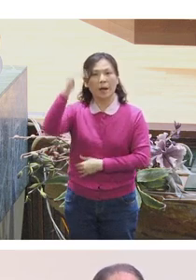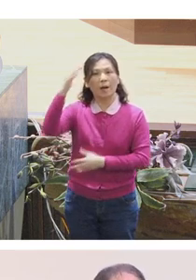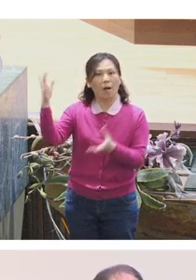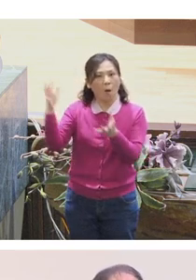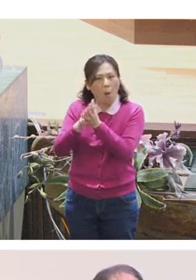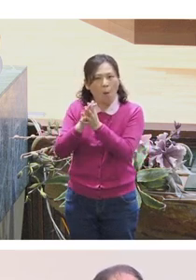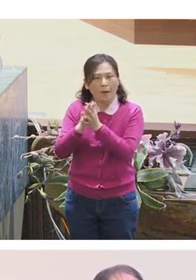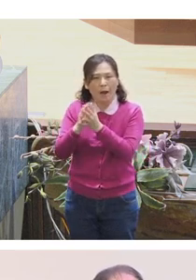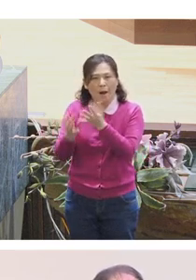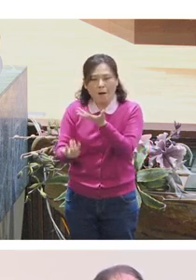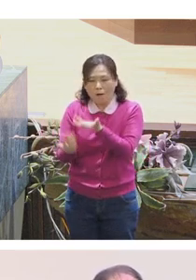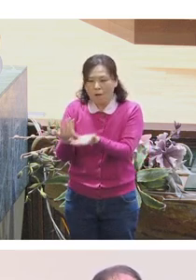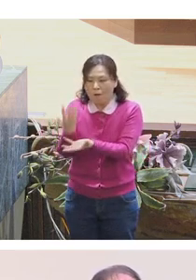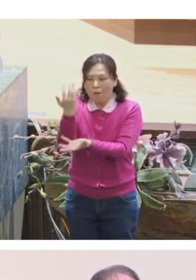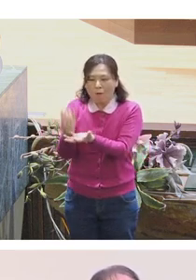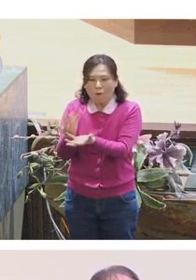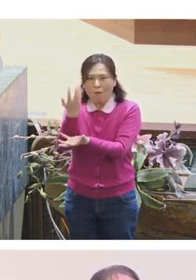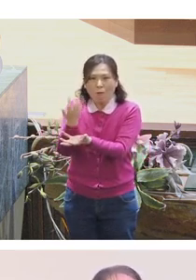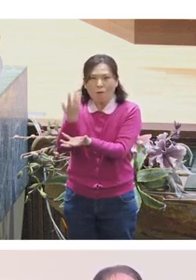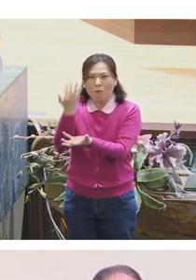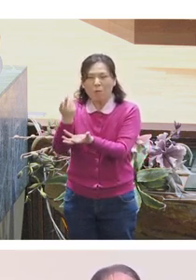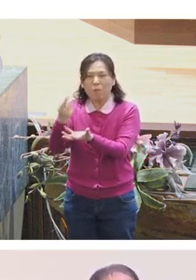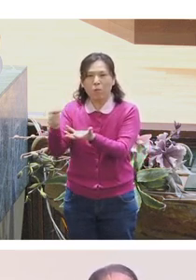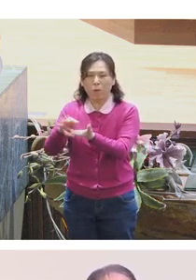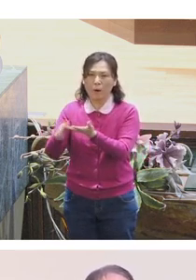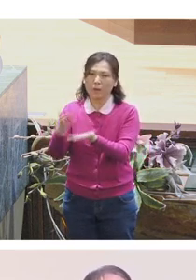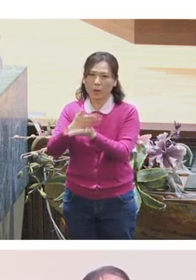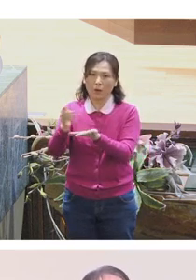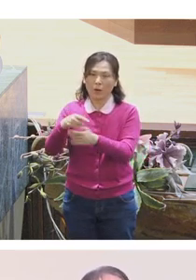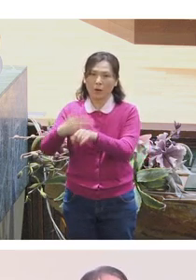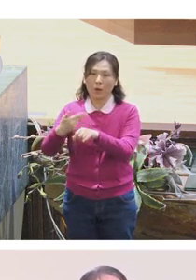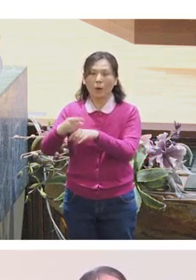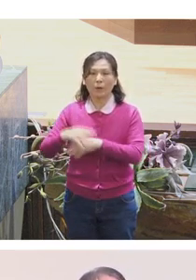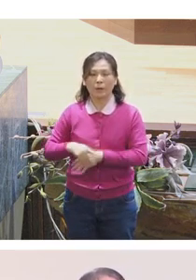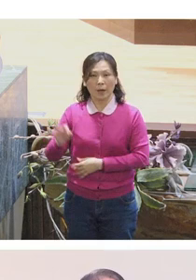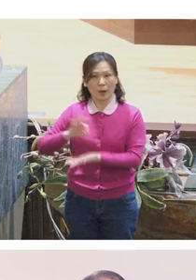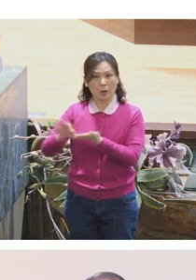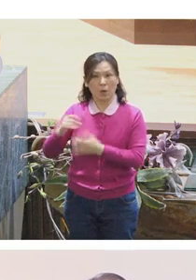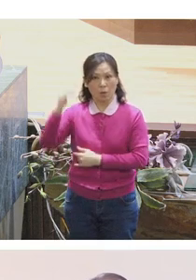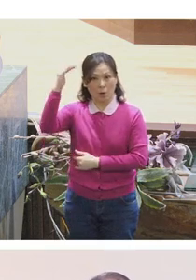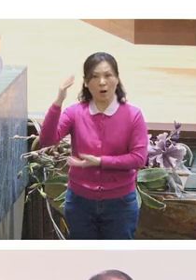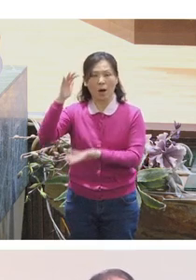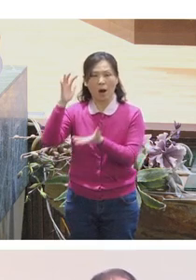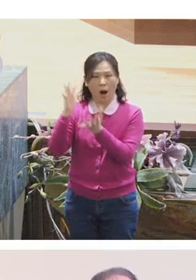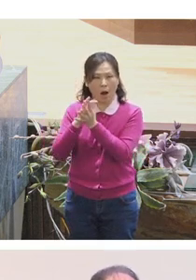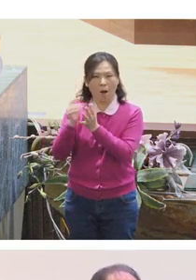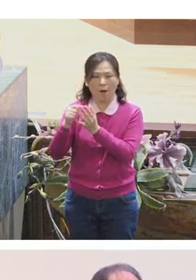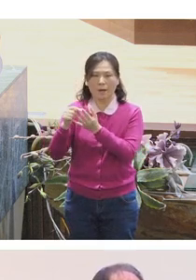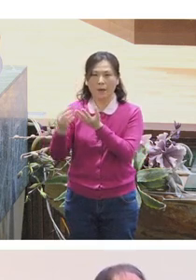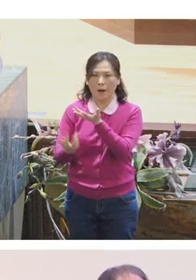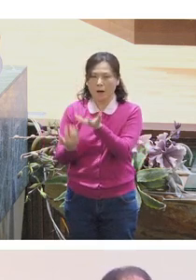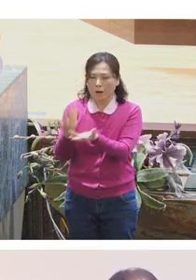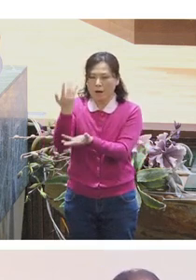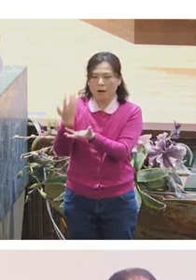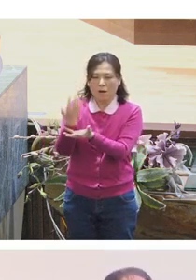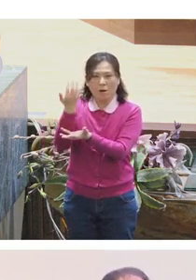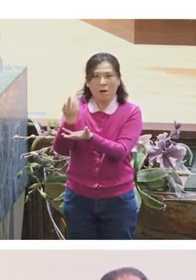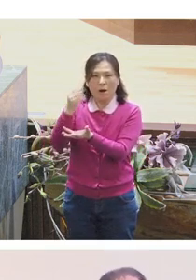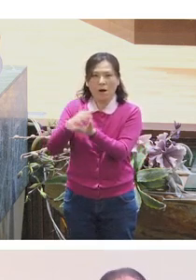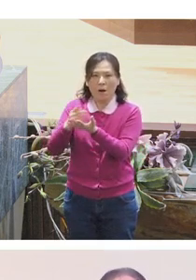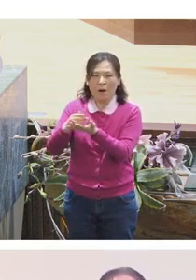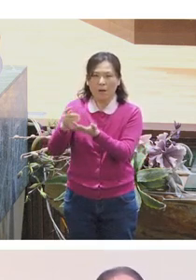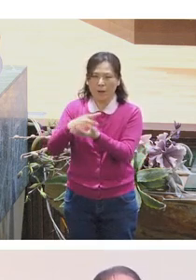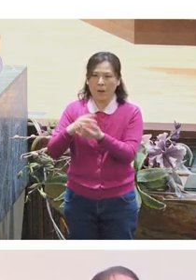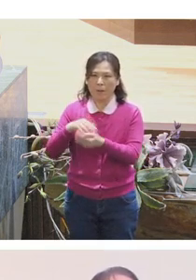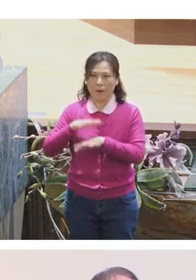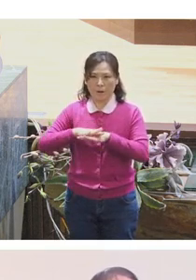处理法，也就是说它的还原渣不安定，它要用高压蒸汽把它 处理到安全，然后再变成产品。